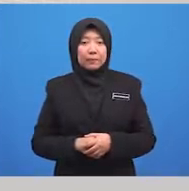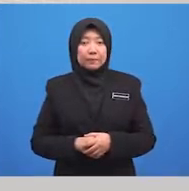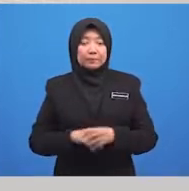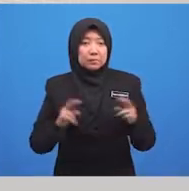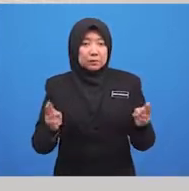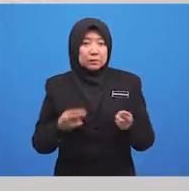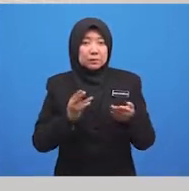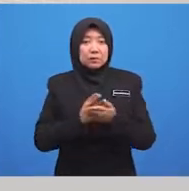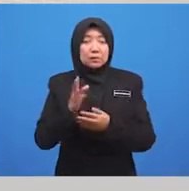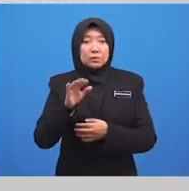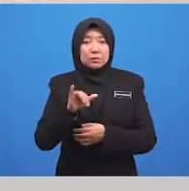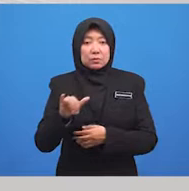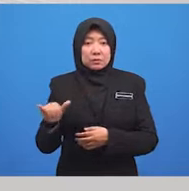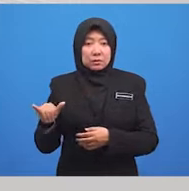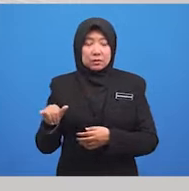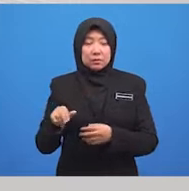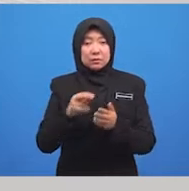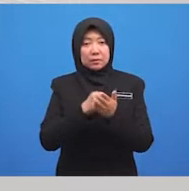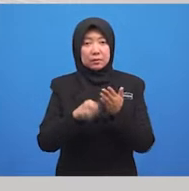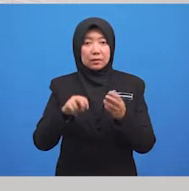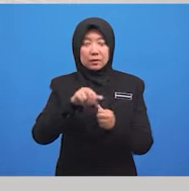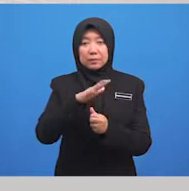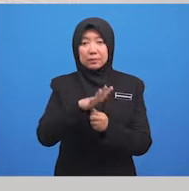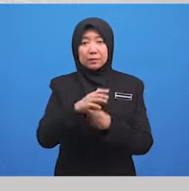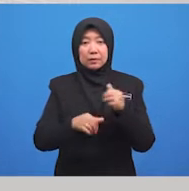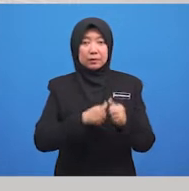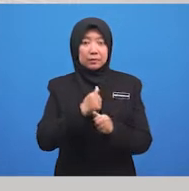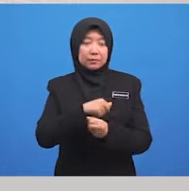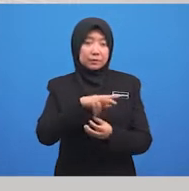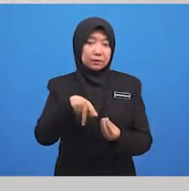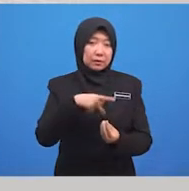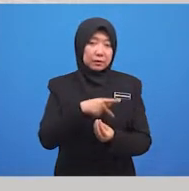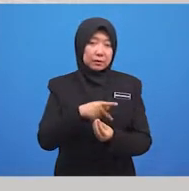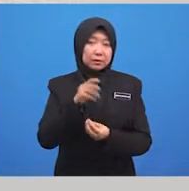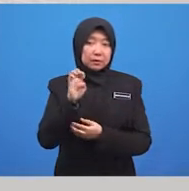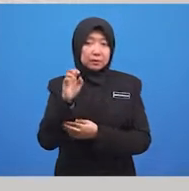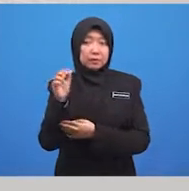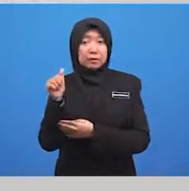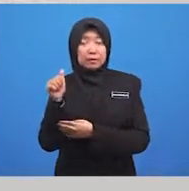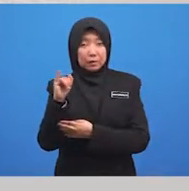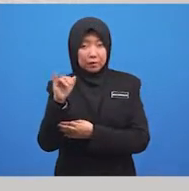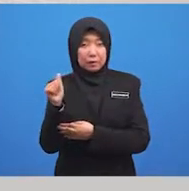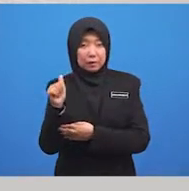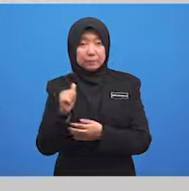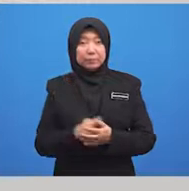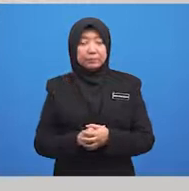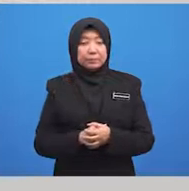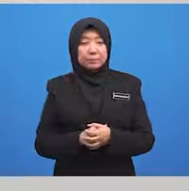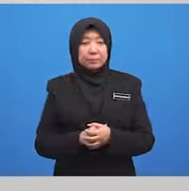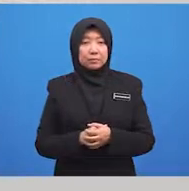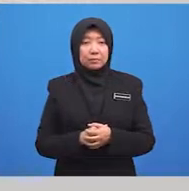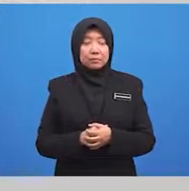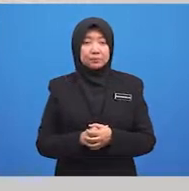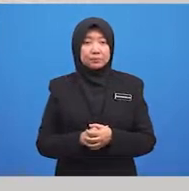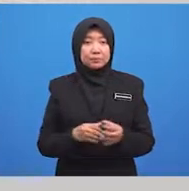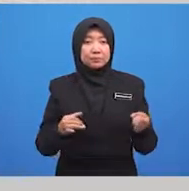Usaha seterusnya adalah penilaian impak alam sekitar, EIA. Menurut sumber